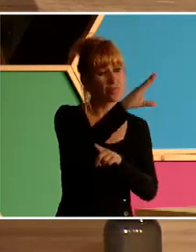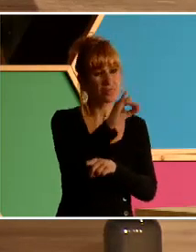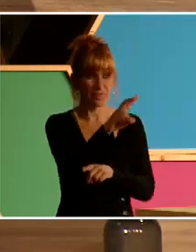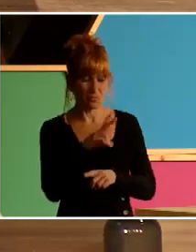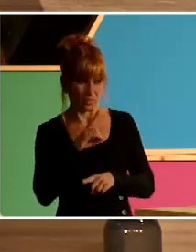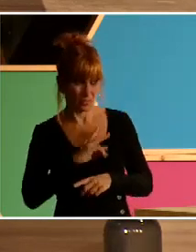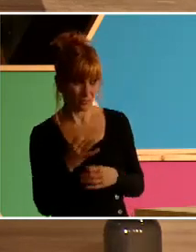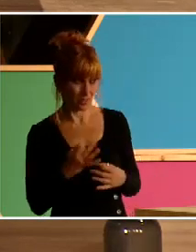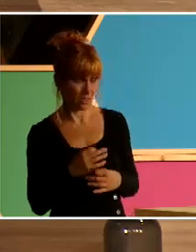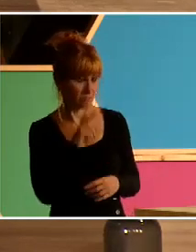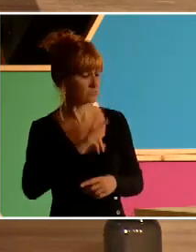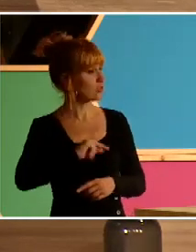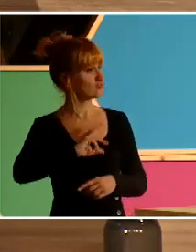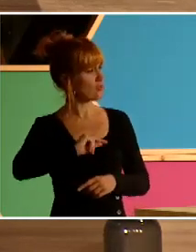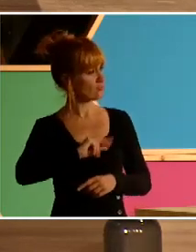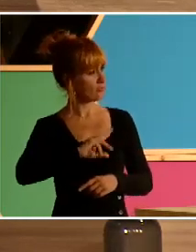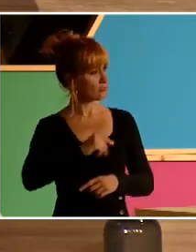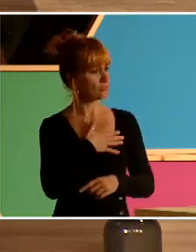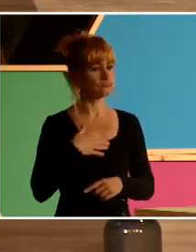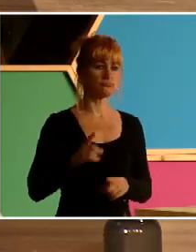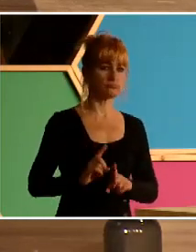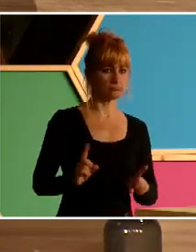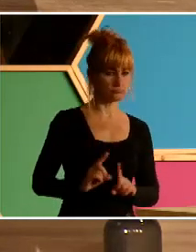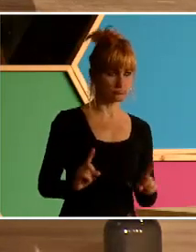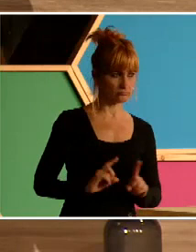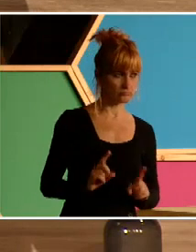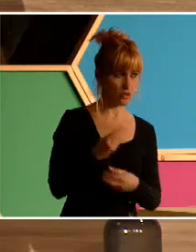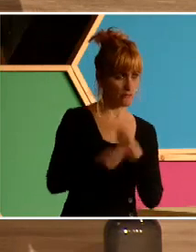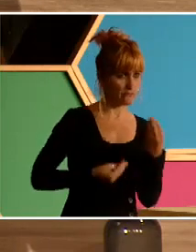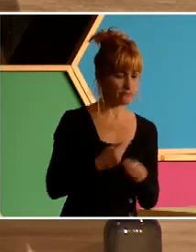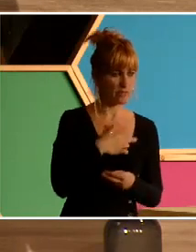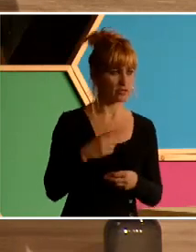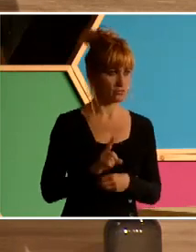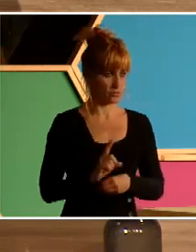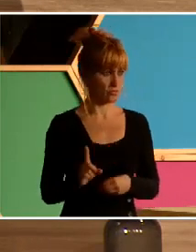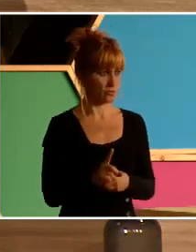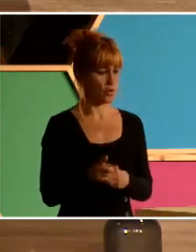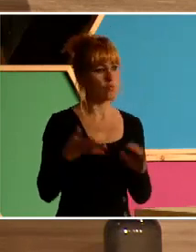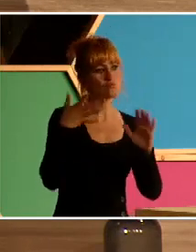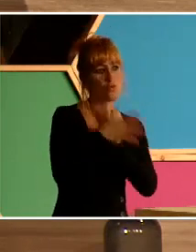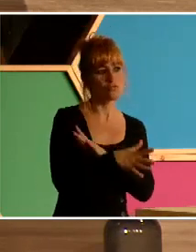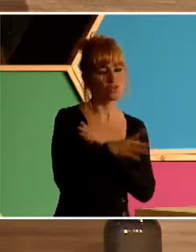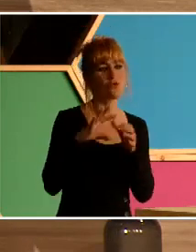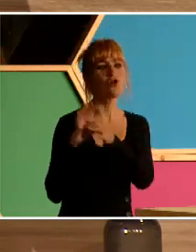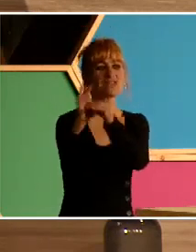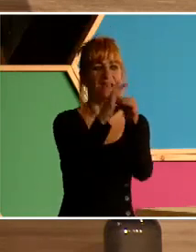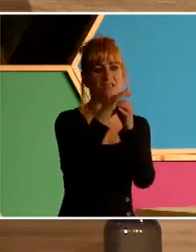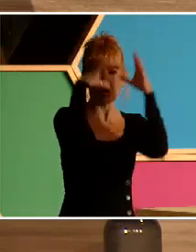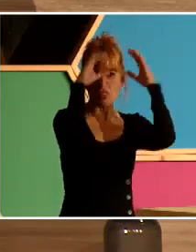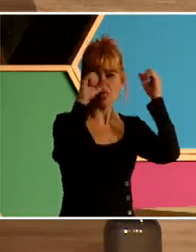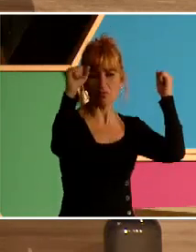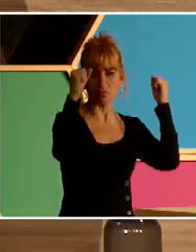bombardejos? Deien que no volien, ho deia el senyor Trias, perquè no volia afectar les relacions diplomàtiques amb Itàlia.